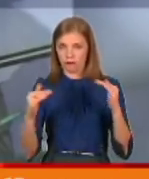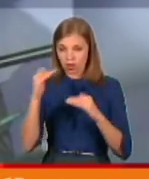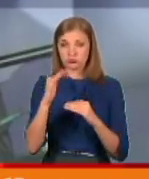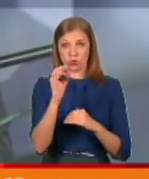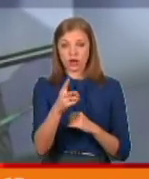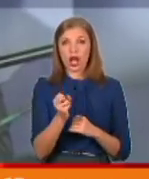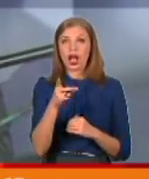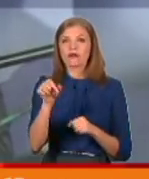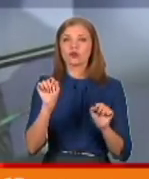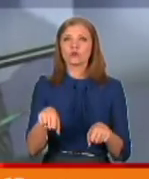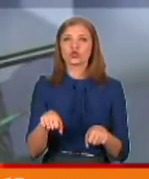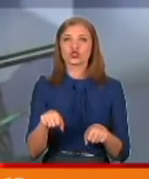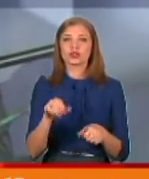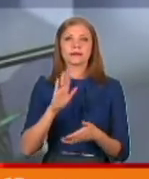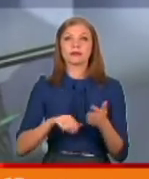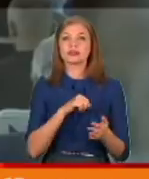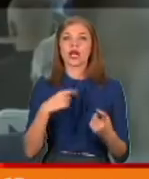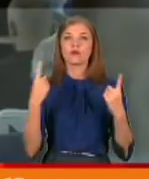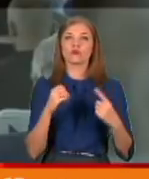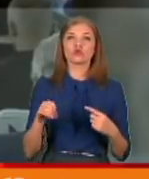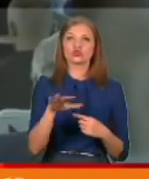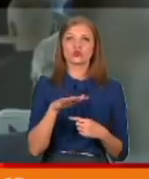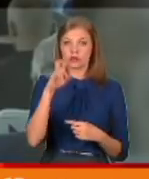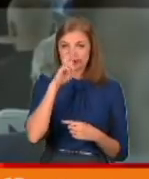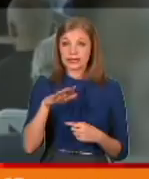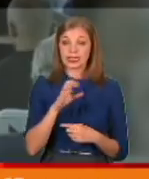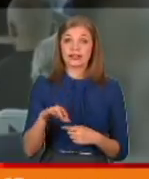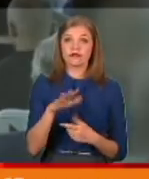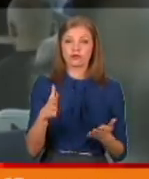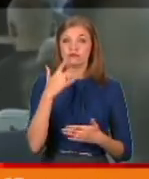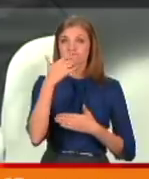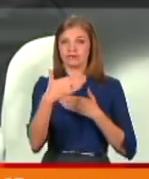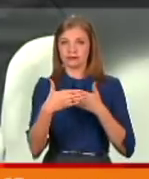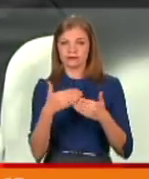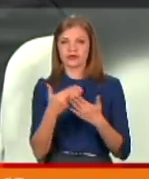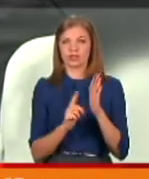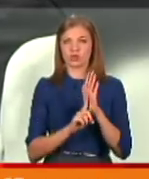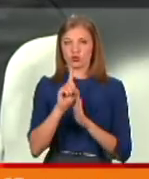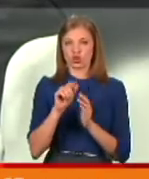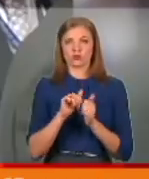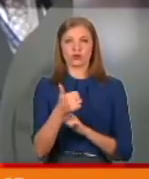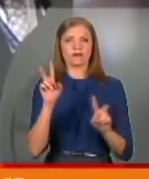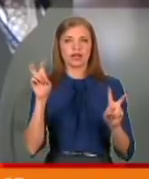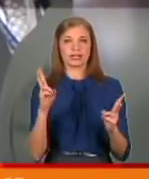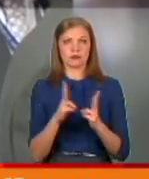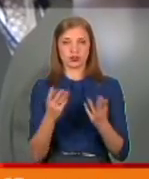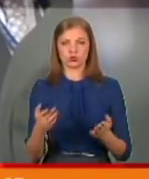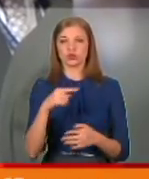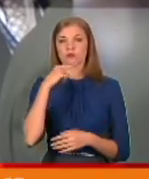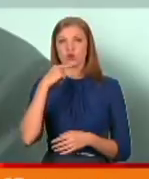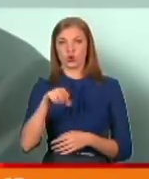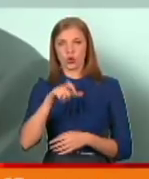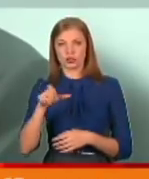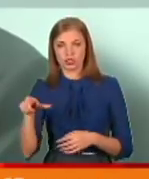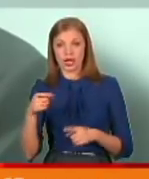Окей. А як ви можете тоді без найбільшої країни в Європі? Зближення України та Європи від початку провідна тема зустрічей.